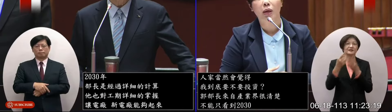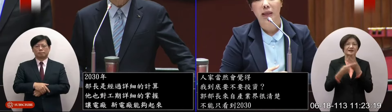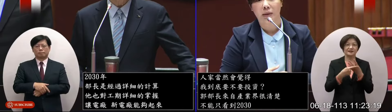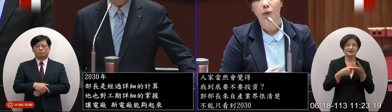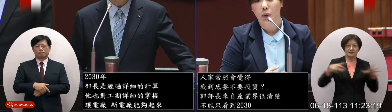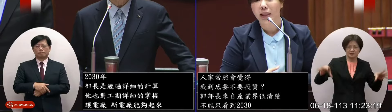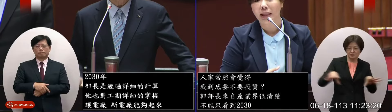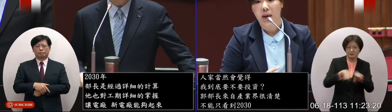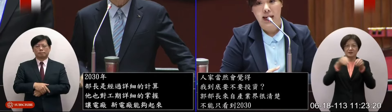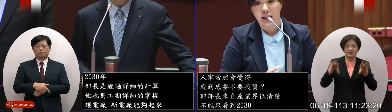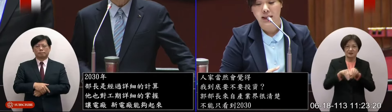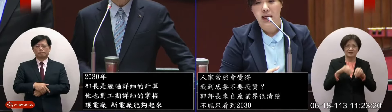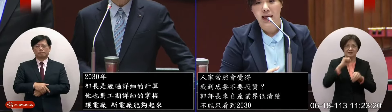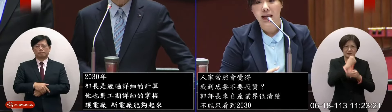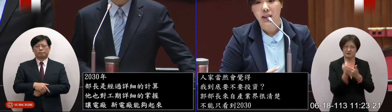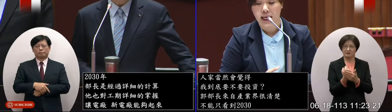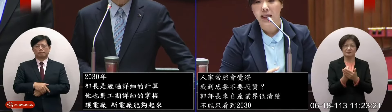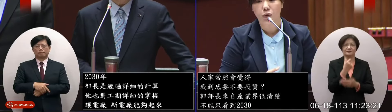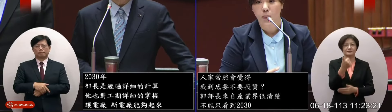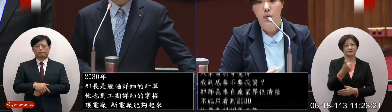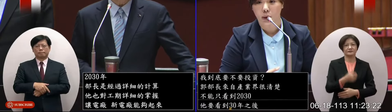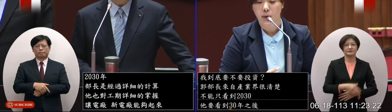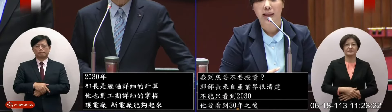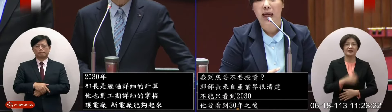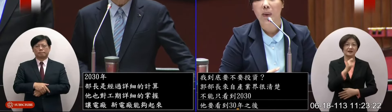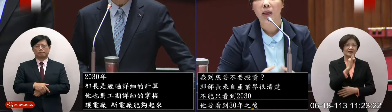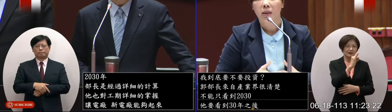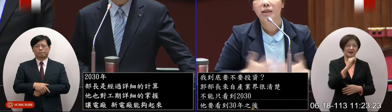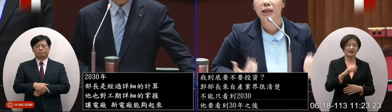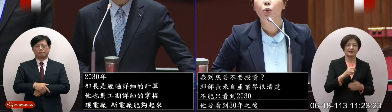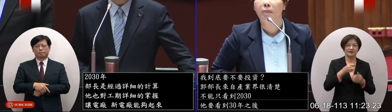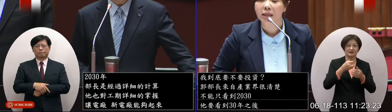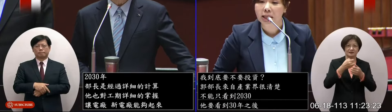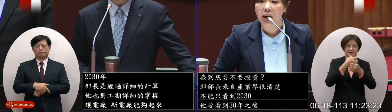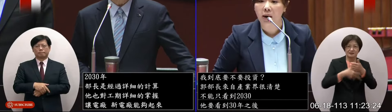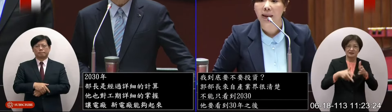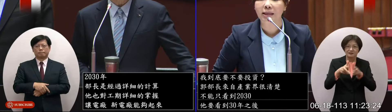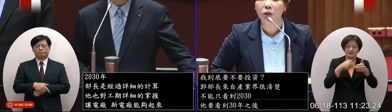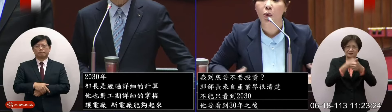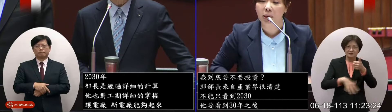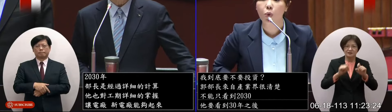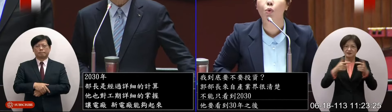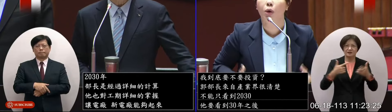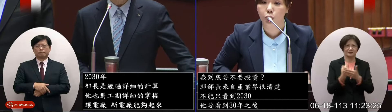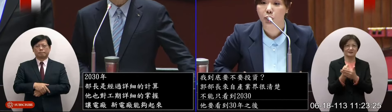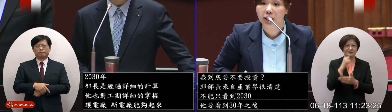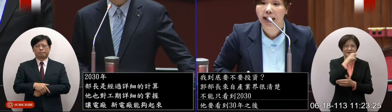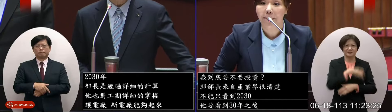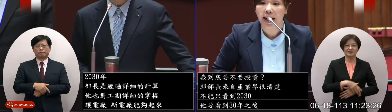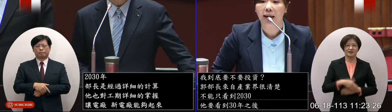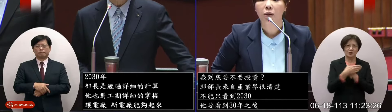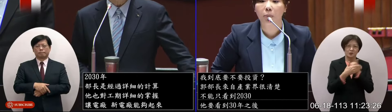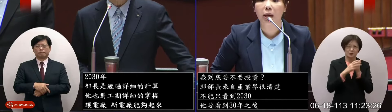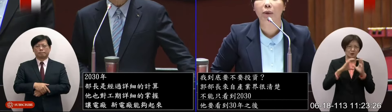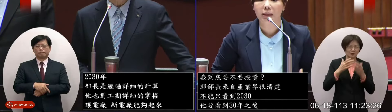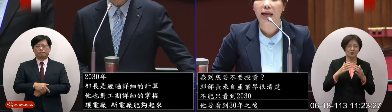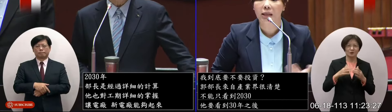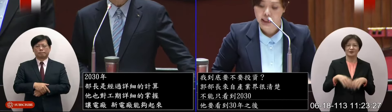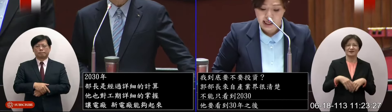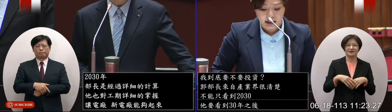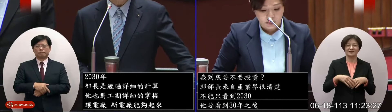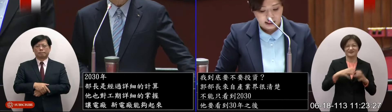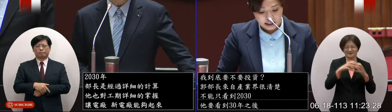多一点都留在台 AI 的产业全部都留在台湾，这才是我们的骄傲嘛，才是我们的护国群山嘛，对不对？院